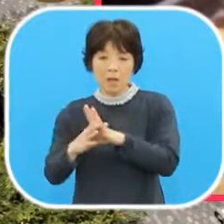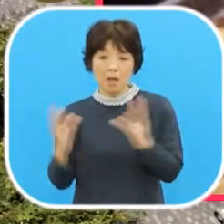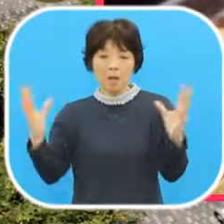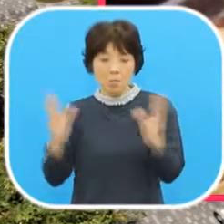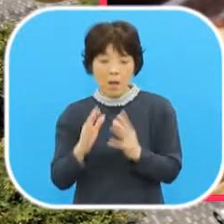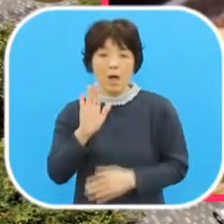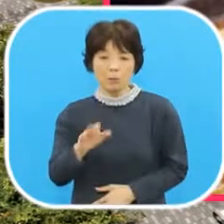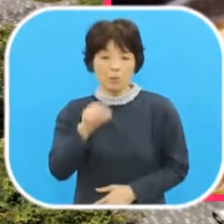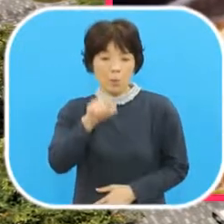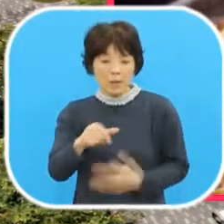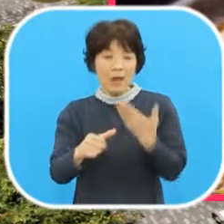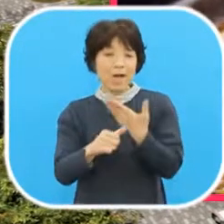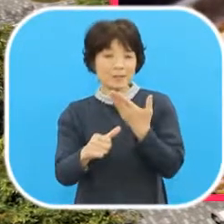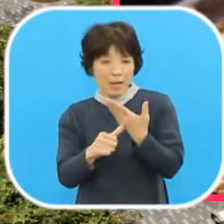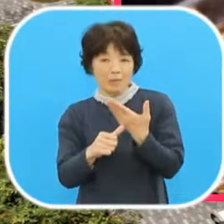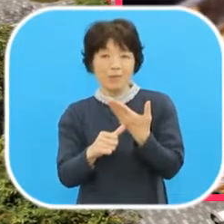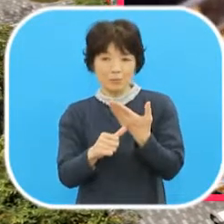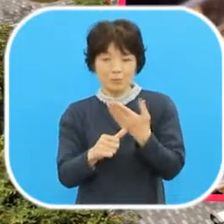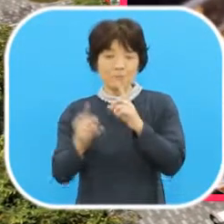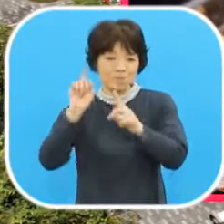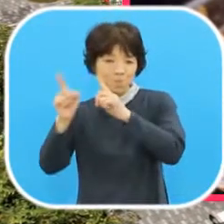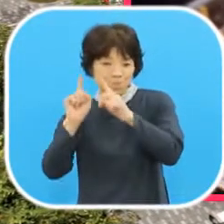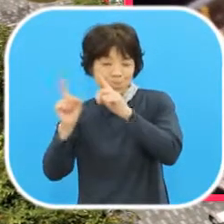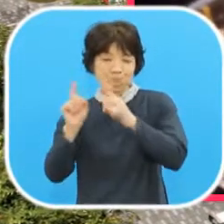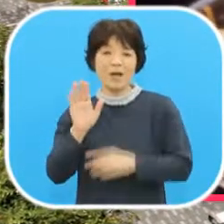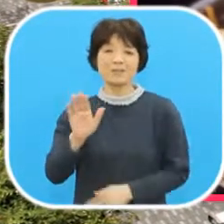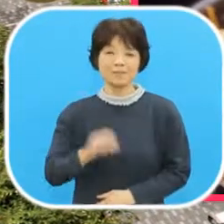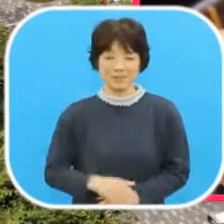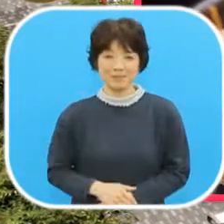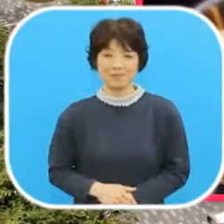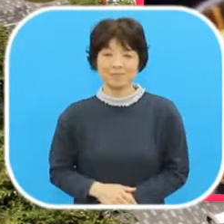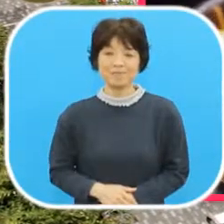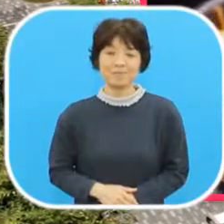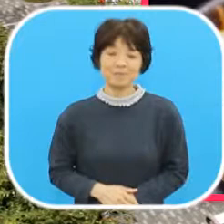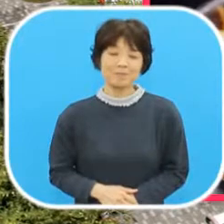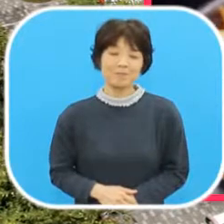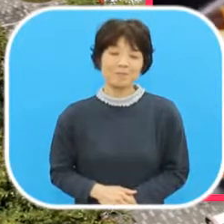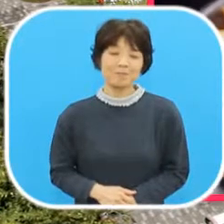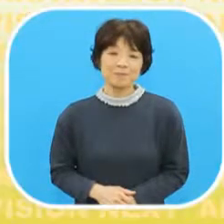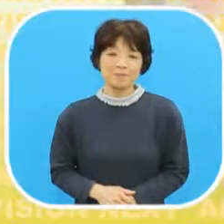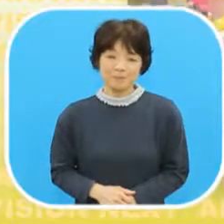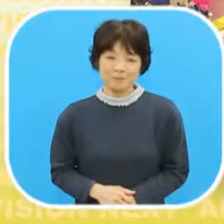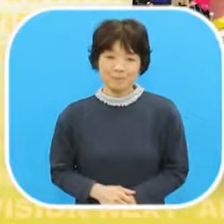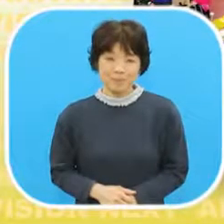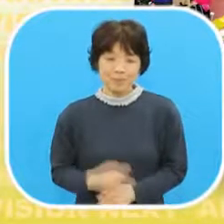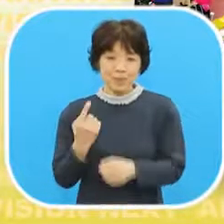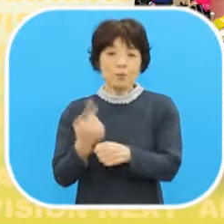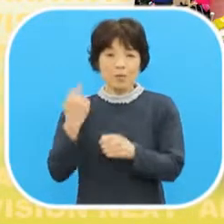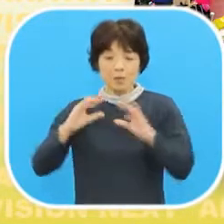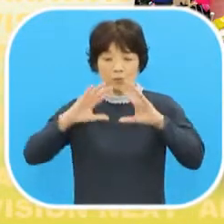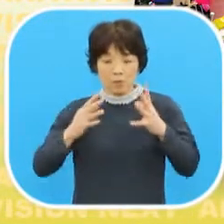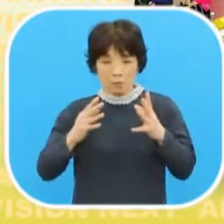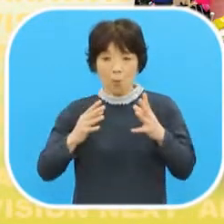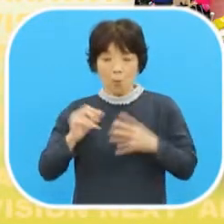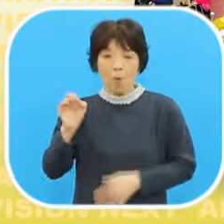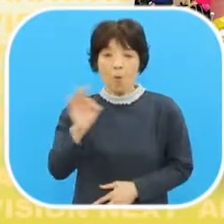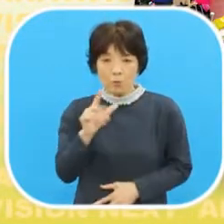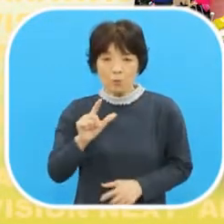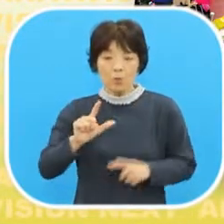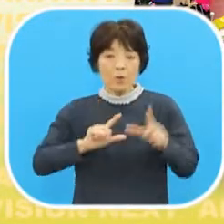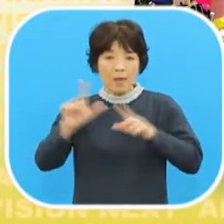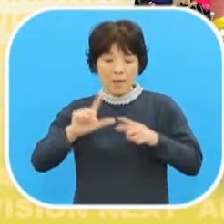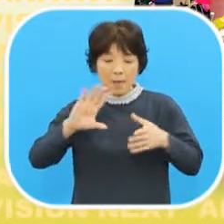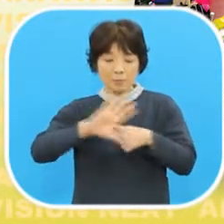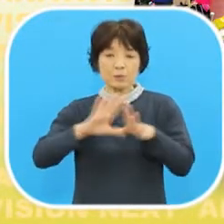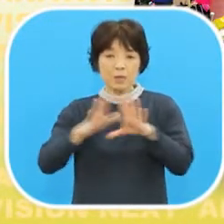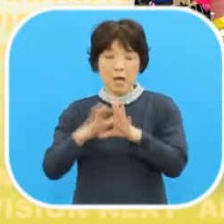、これが秋田だ食と芸能大祭典が開催されます。去年ユネスコ無形文化遺産に